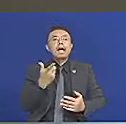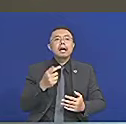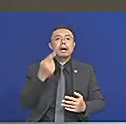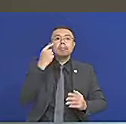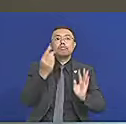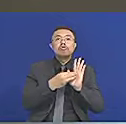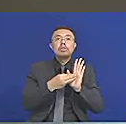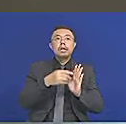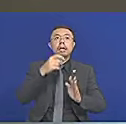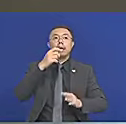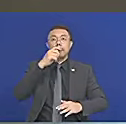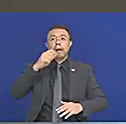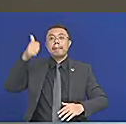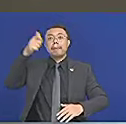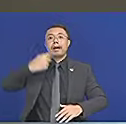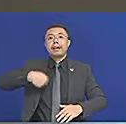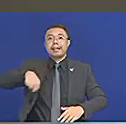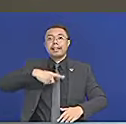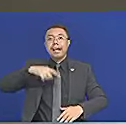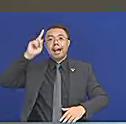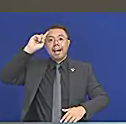Allah itu Bapa kita.